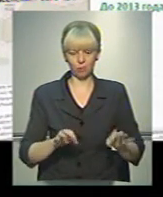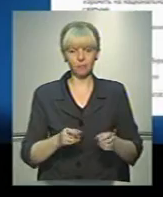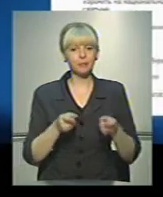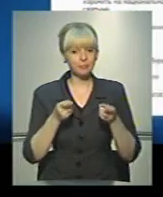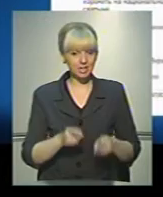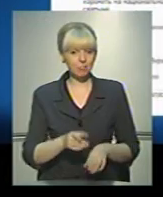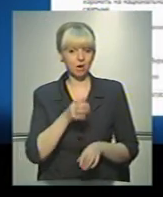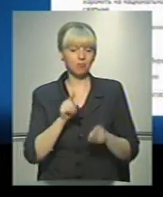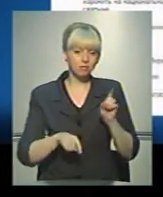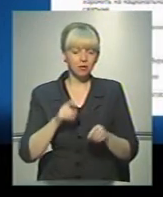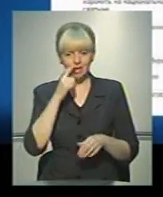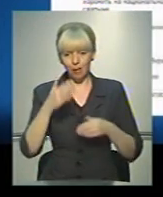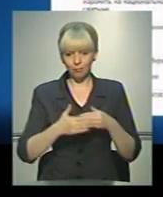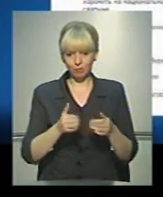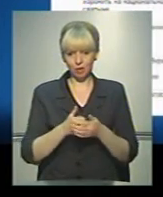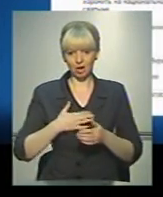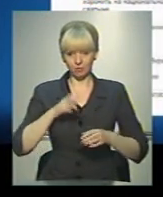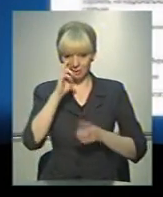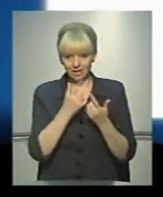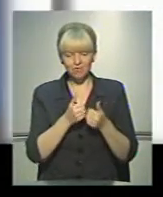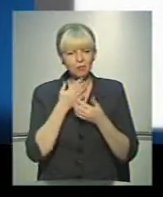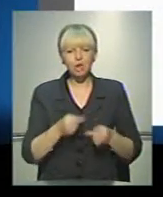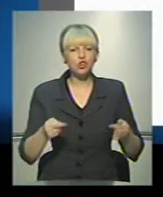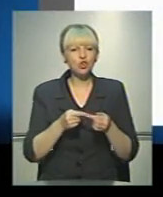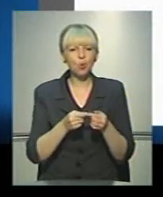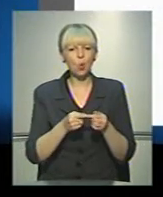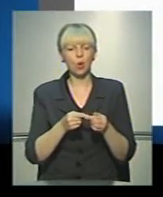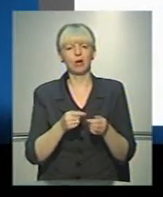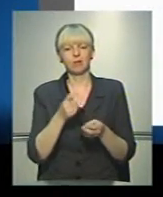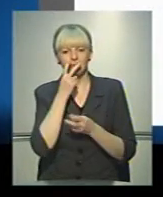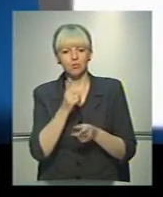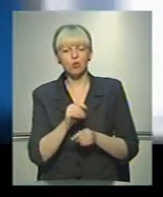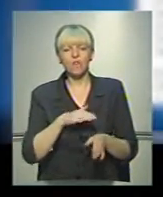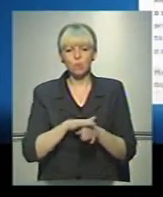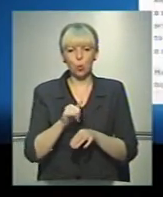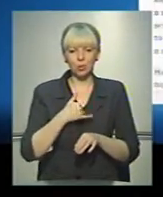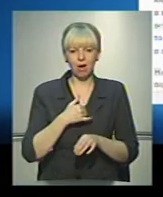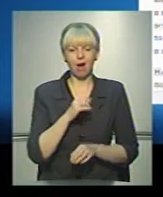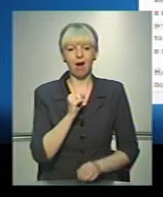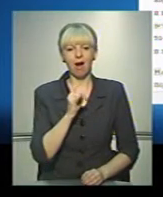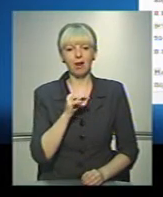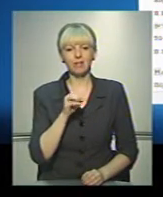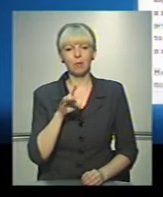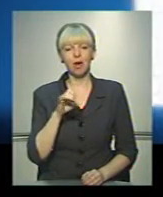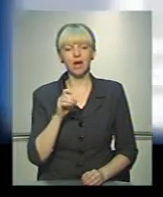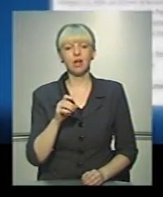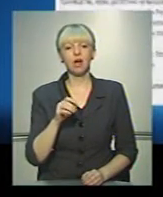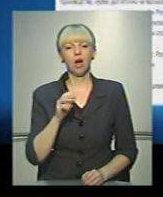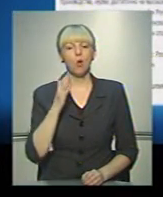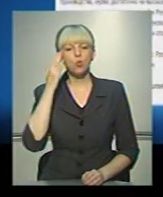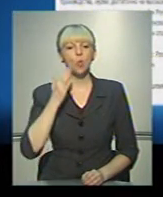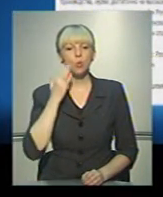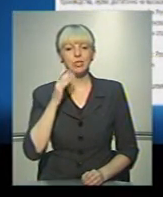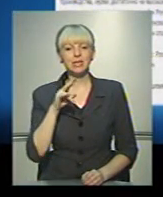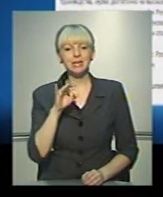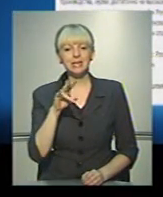Насправді, часом навіть наближені до нас країни не мають чіткої картини того, що відбувається у нас. Артем Раду – румунський ліцеїст. Він каже,